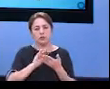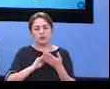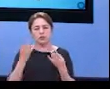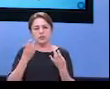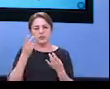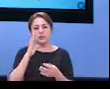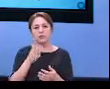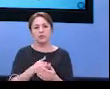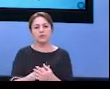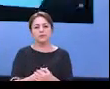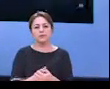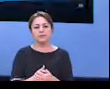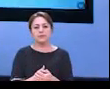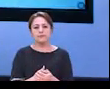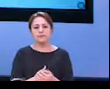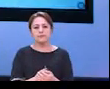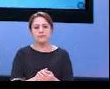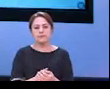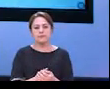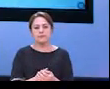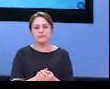oling.